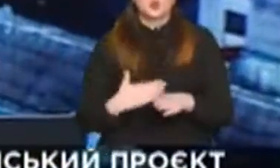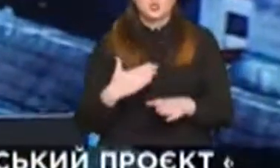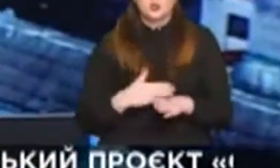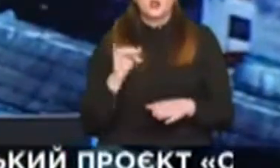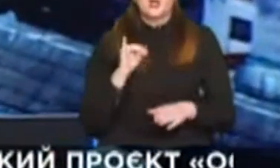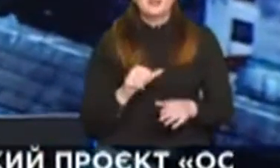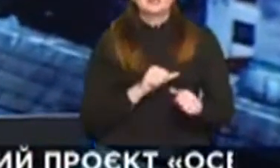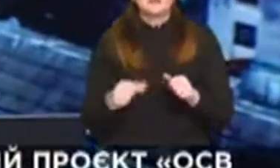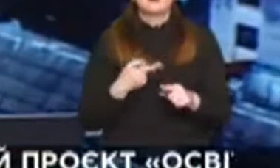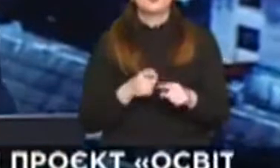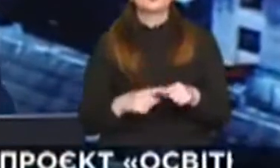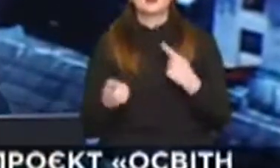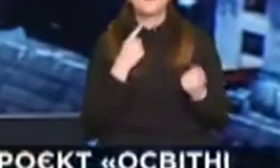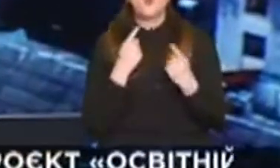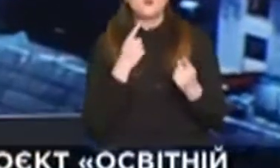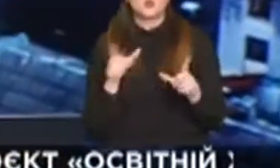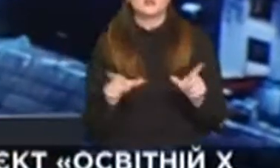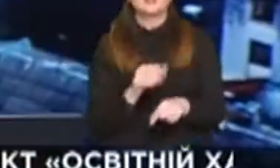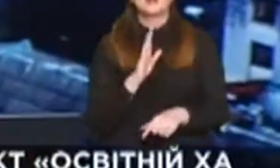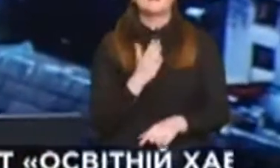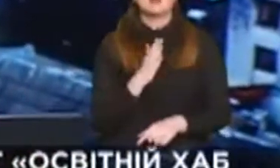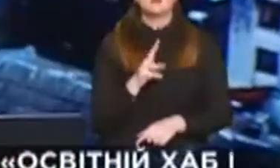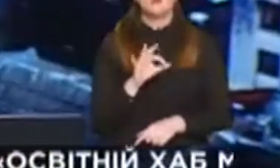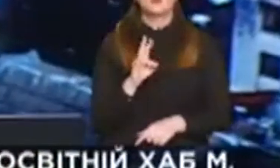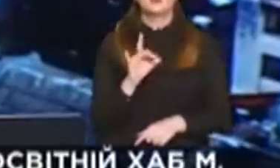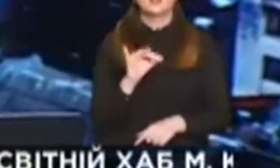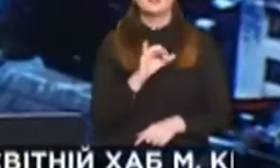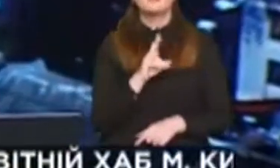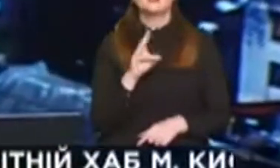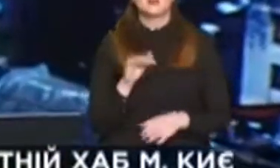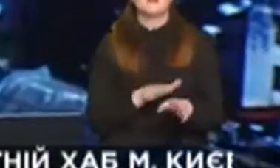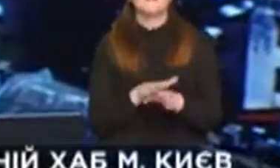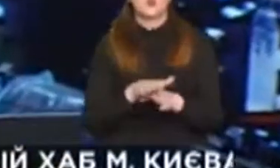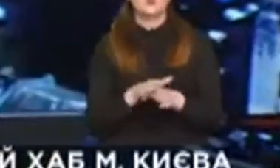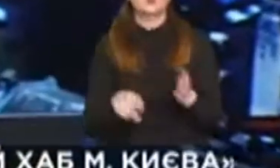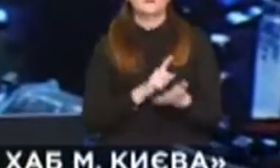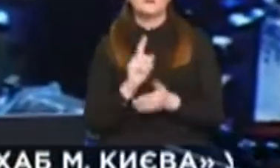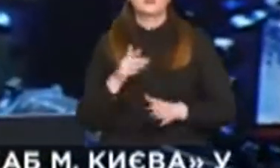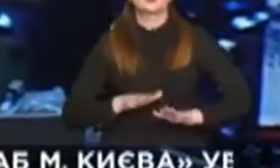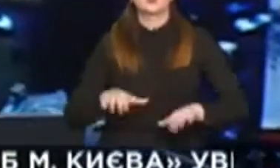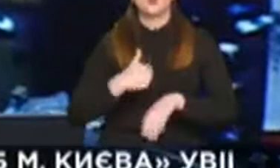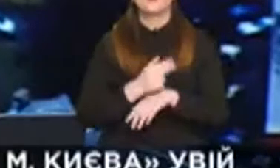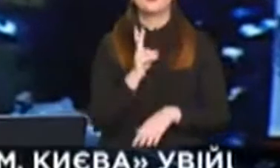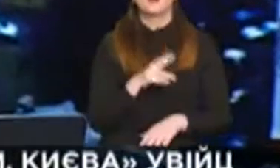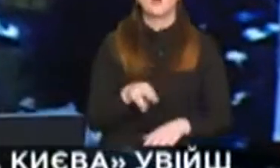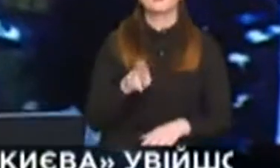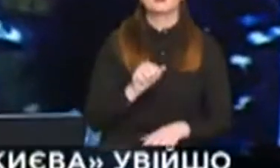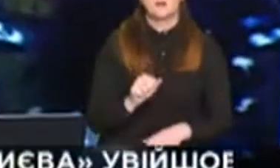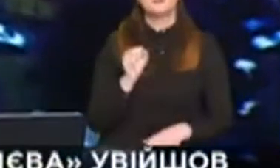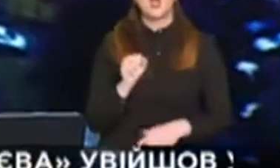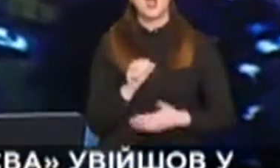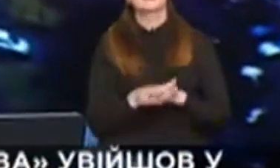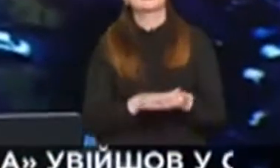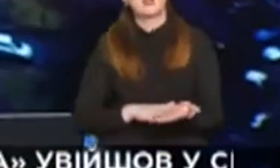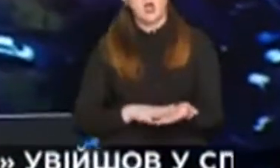згодом. І саме про це поговоримо з Валентином Мондриївським, виконувачем обов'язків першого заступника голови КМДА. Ну, а